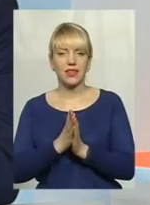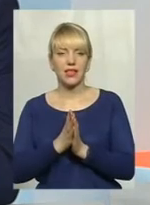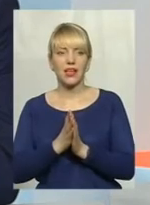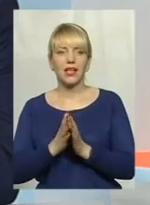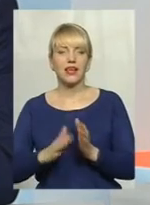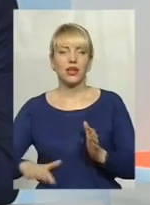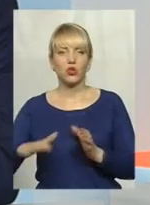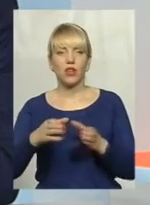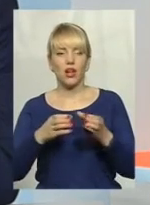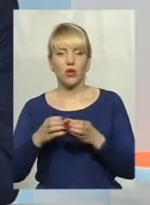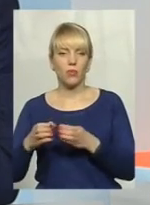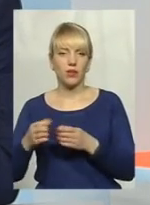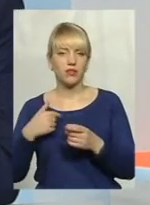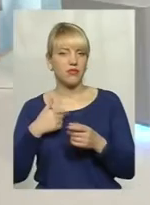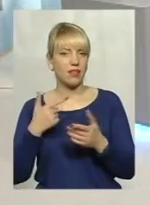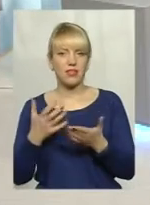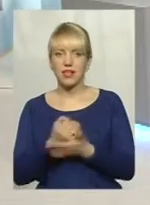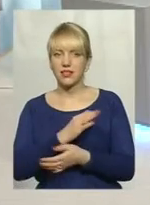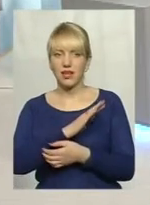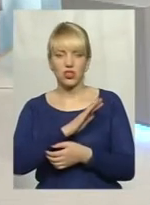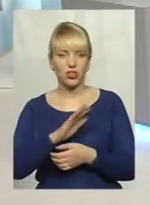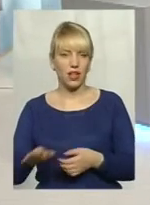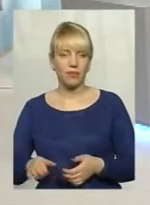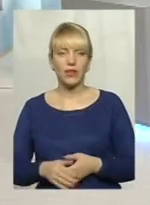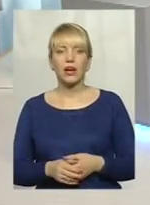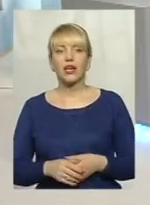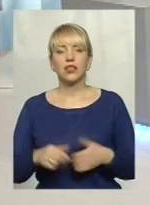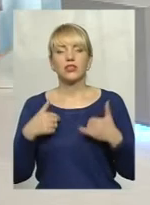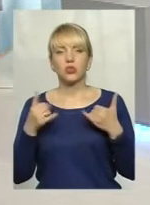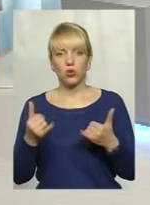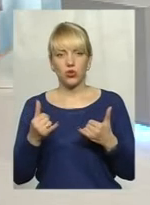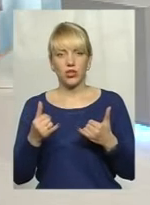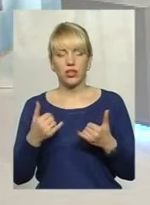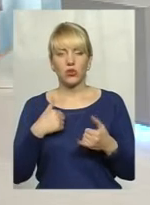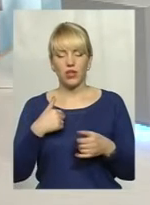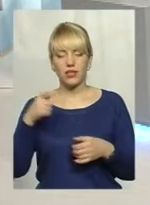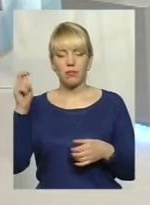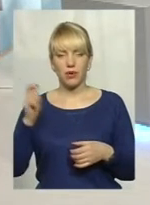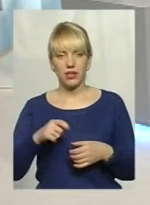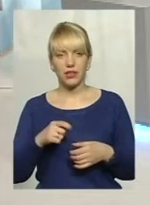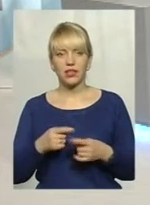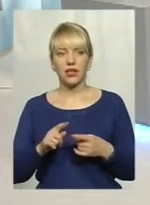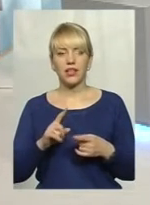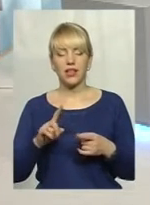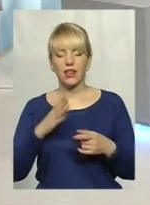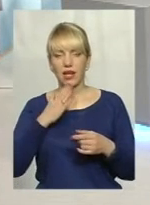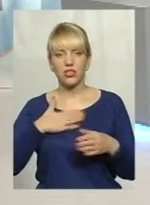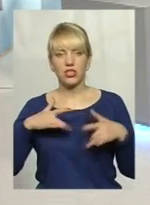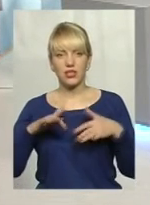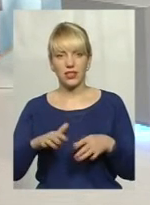не знайшла. Цікавим є той факт, що от якраз сьогодні до нас приїхали, ну, на захід саме